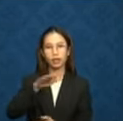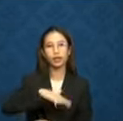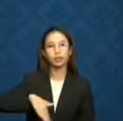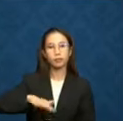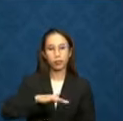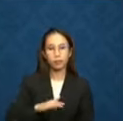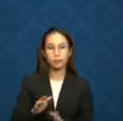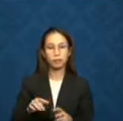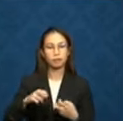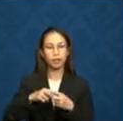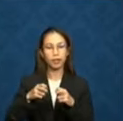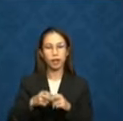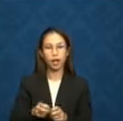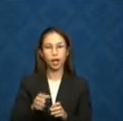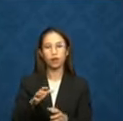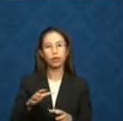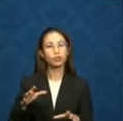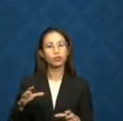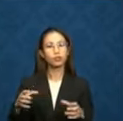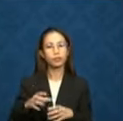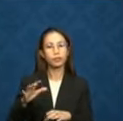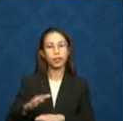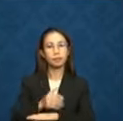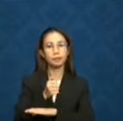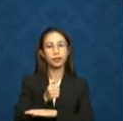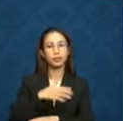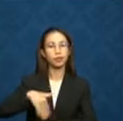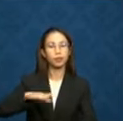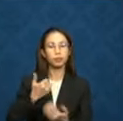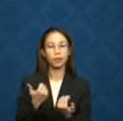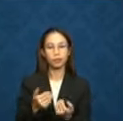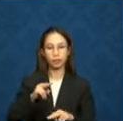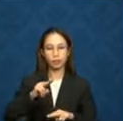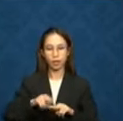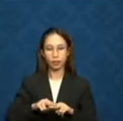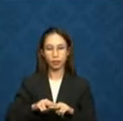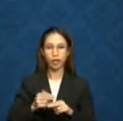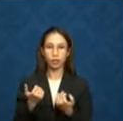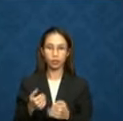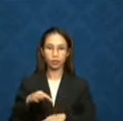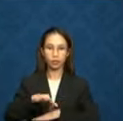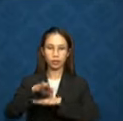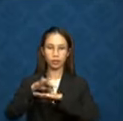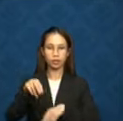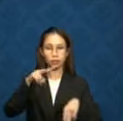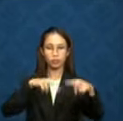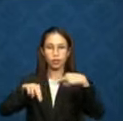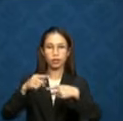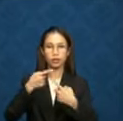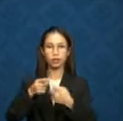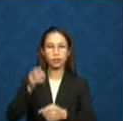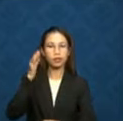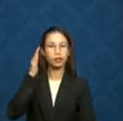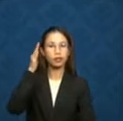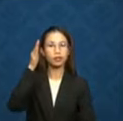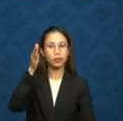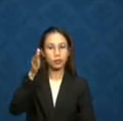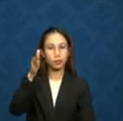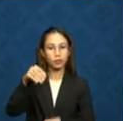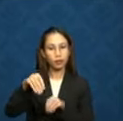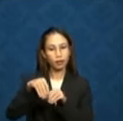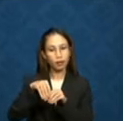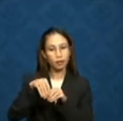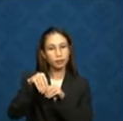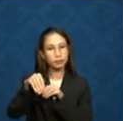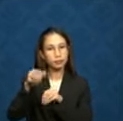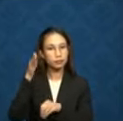ของทก pr 4 การเมืองวันนี้ผมอาจจะนั่งดูแลอยตรงนี้แต่ในอนาคตระยะใกล้หรอ